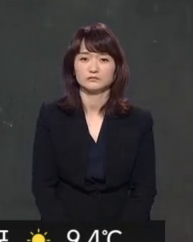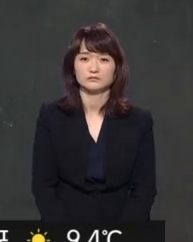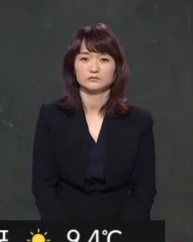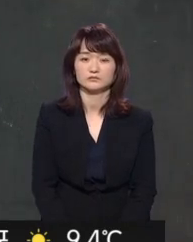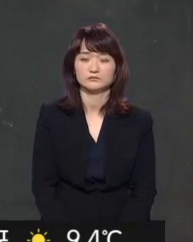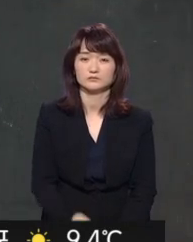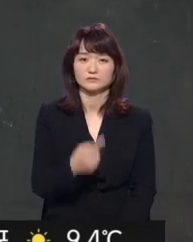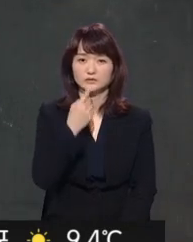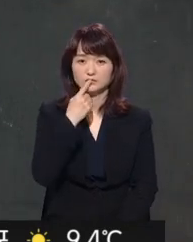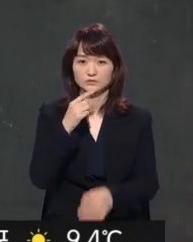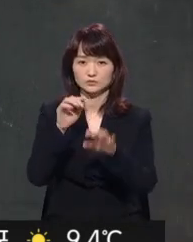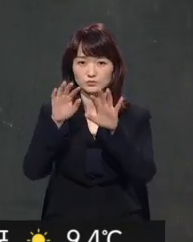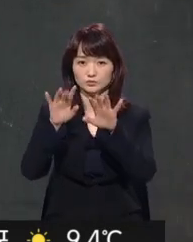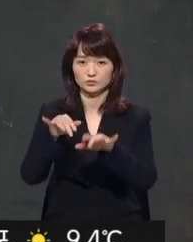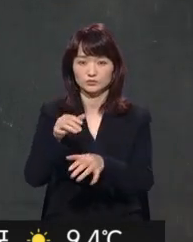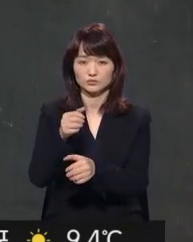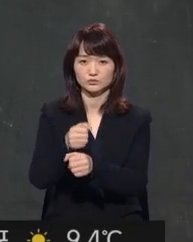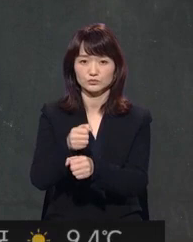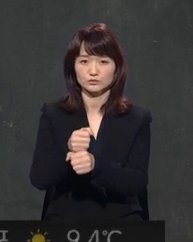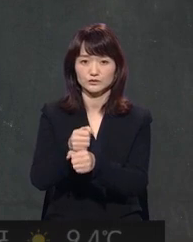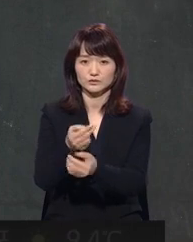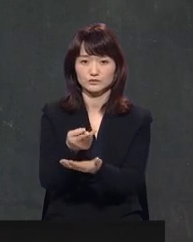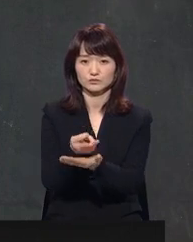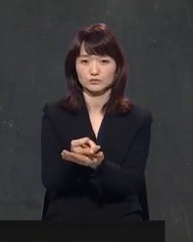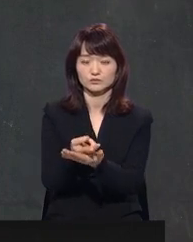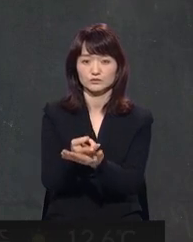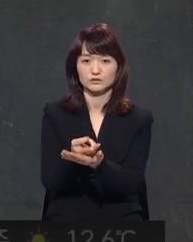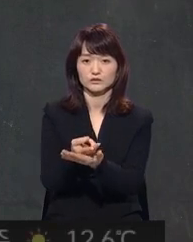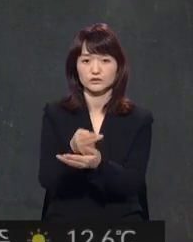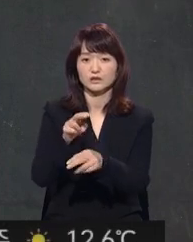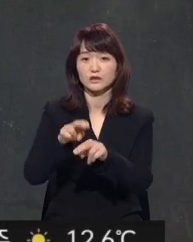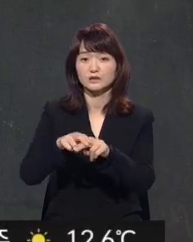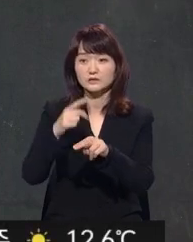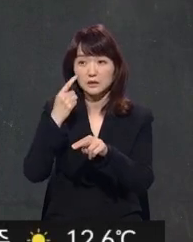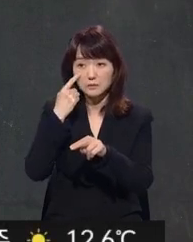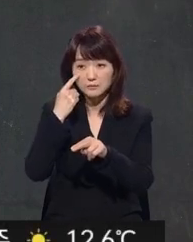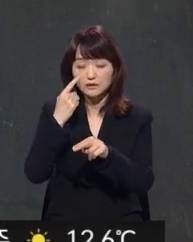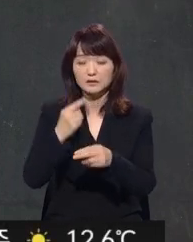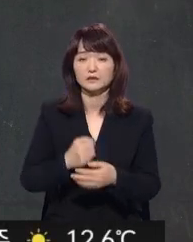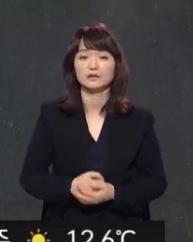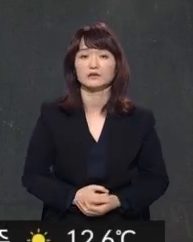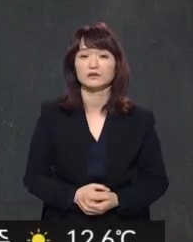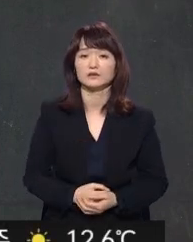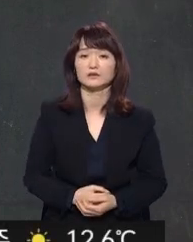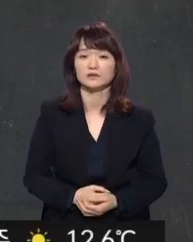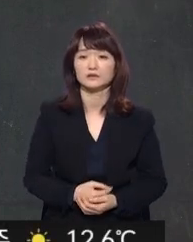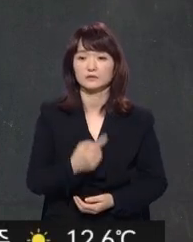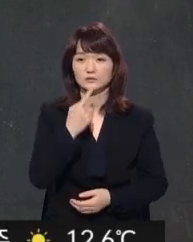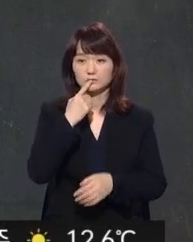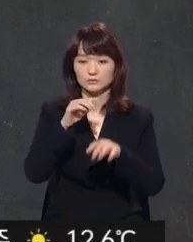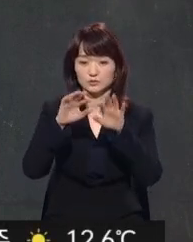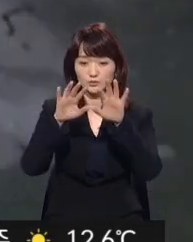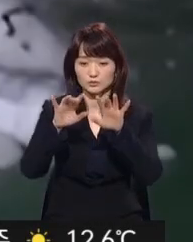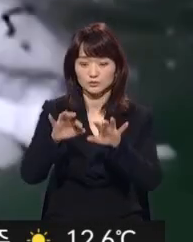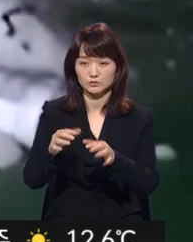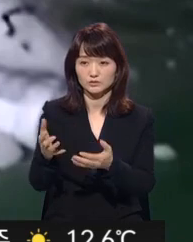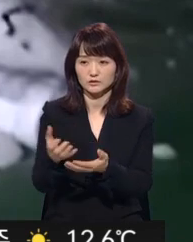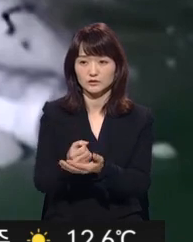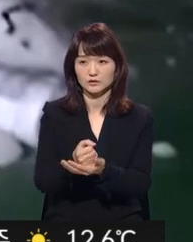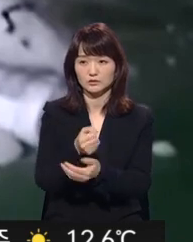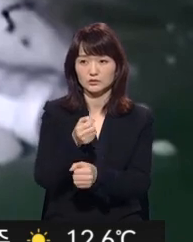눈 침대에 앉아봐라 자 눈 침대라는게 뭔지 설명 좀 자 눈 침대 눈으로 만든 한